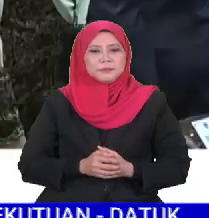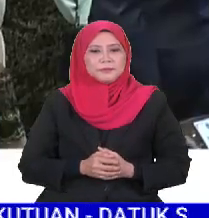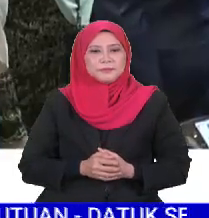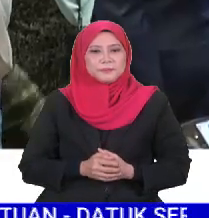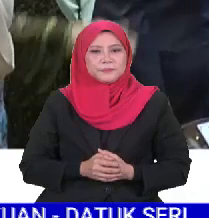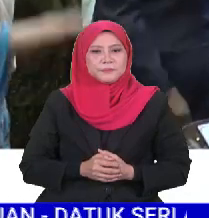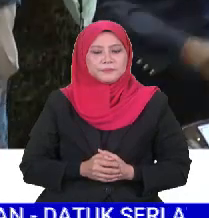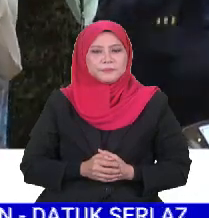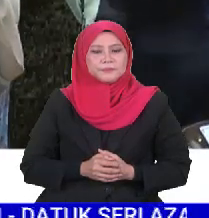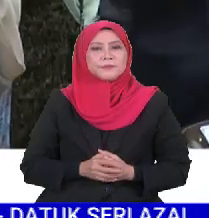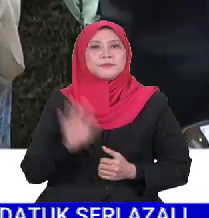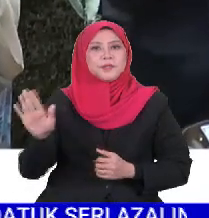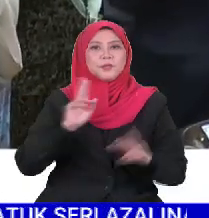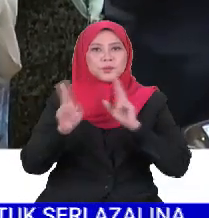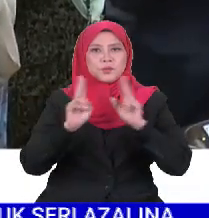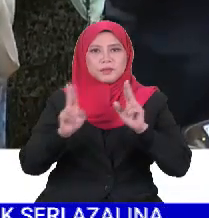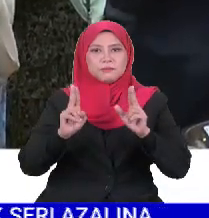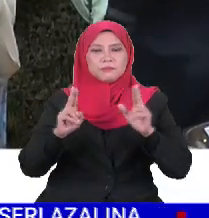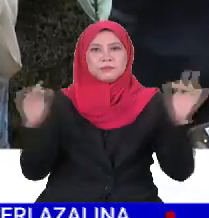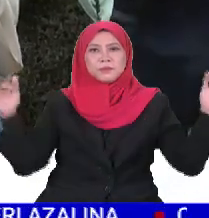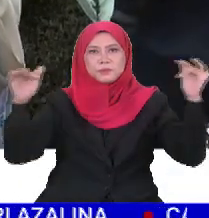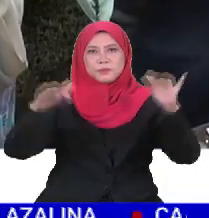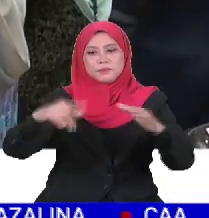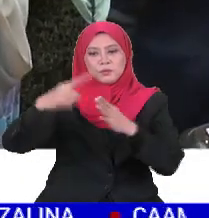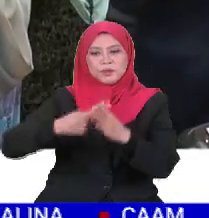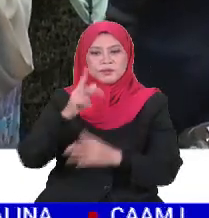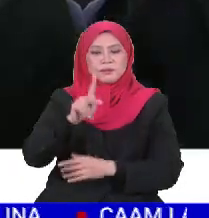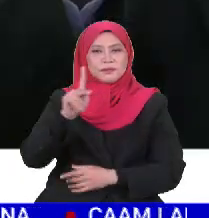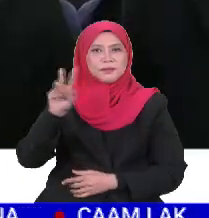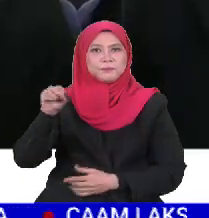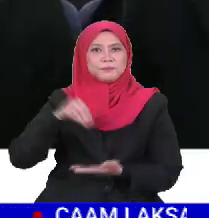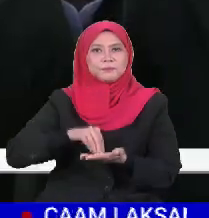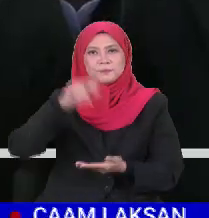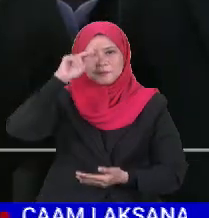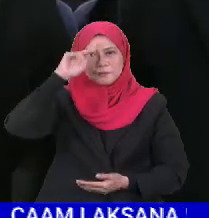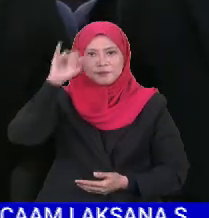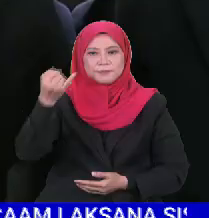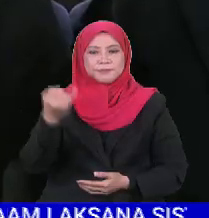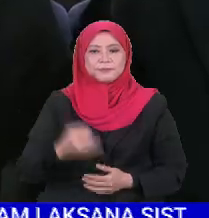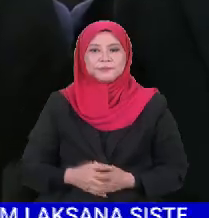Beliau berucap pada Majlis Perhimpunan Bulanan KKM di Putrajaya.